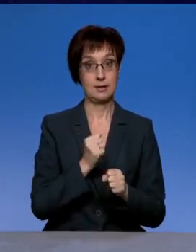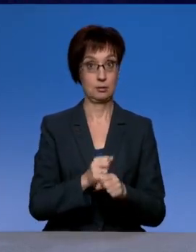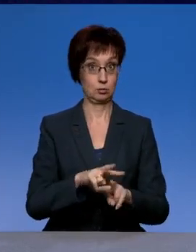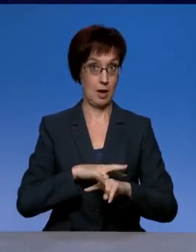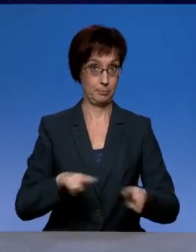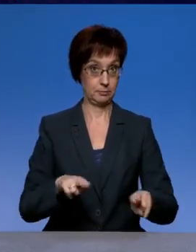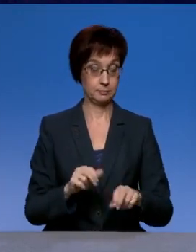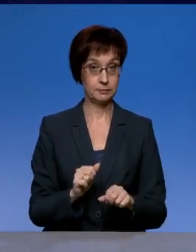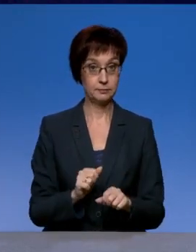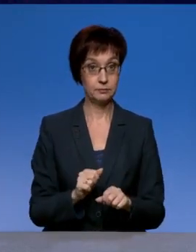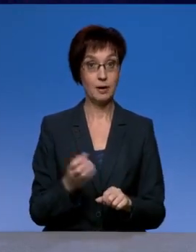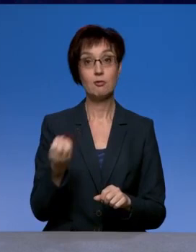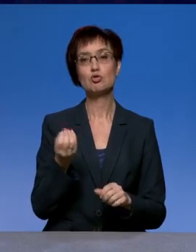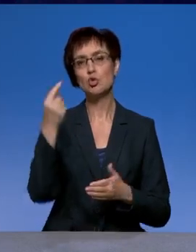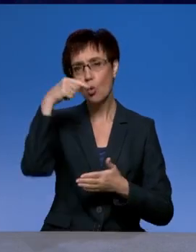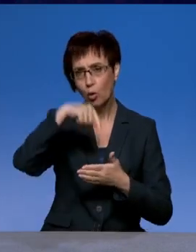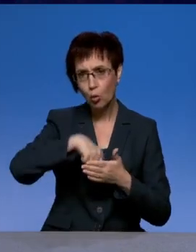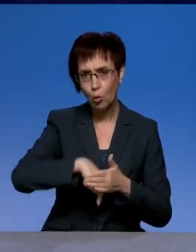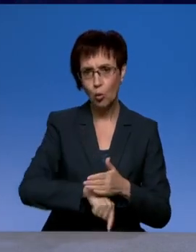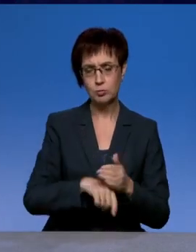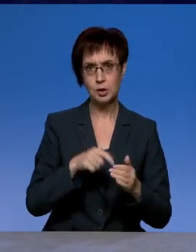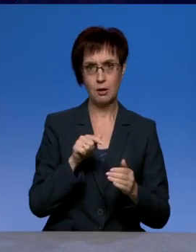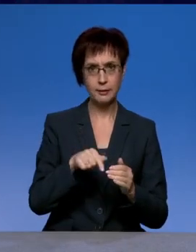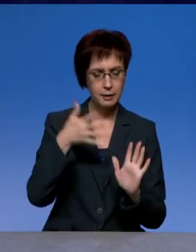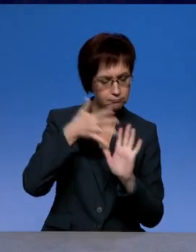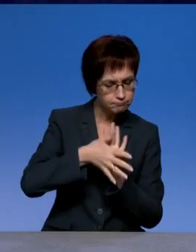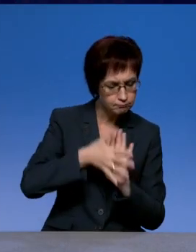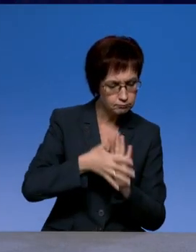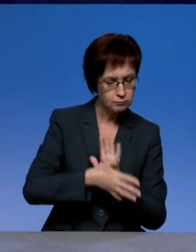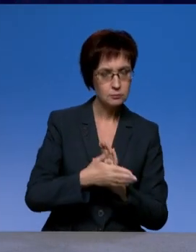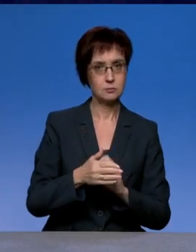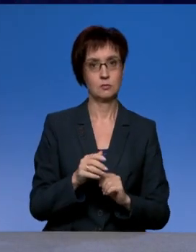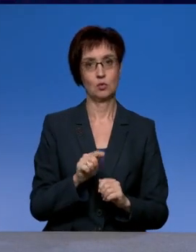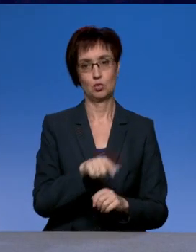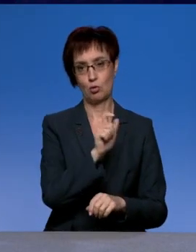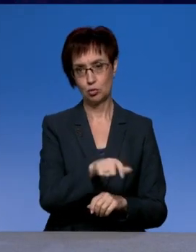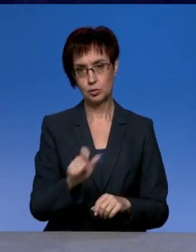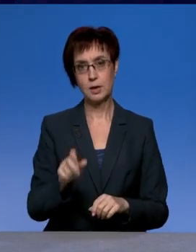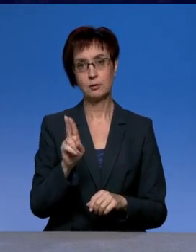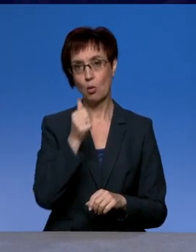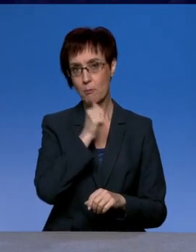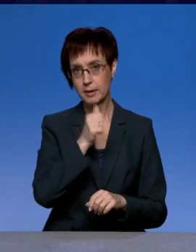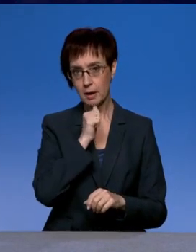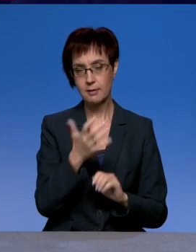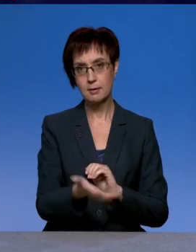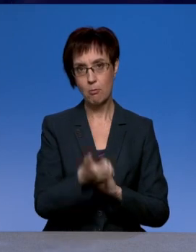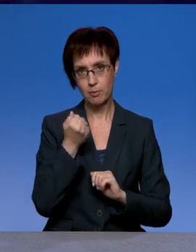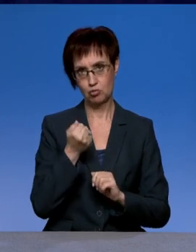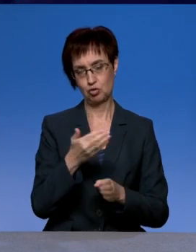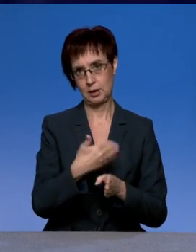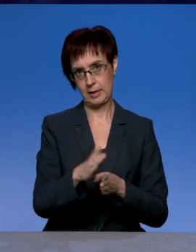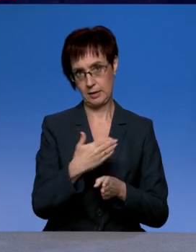Они даже еще глубже, наверное, копают в сторону там, людей, которые пытаются получить кредит. Поэтому сегодня, еще